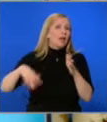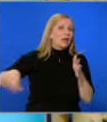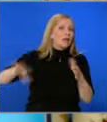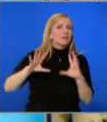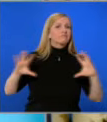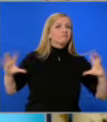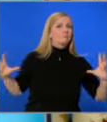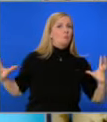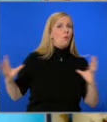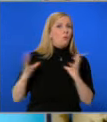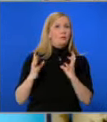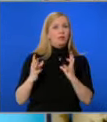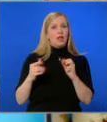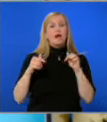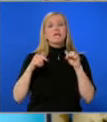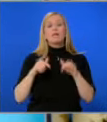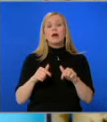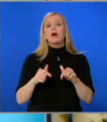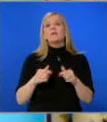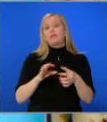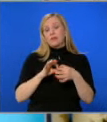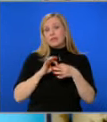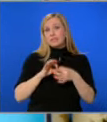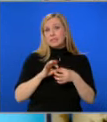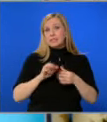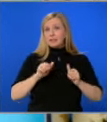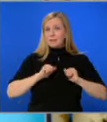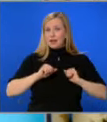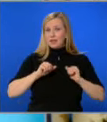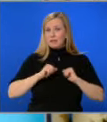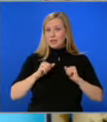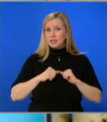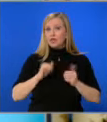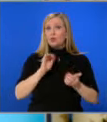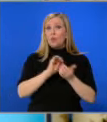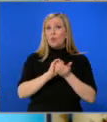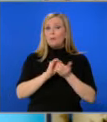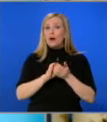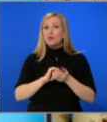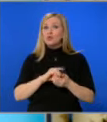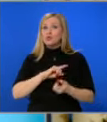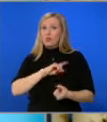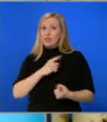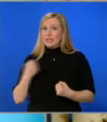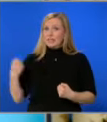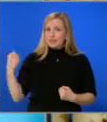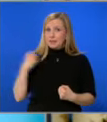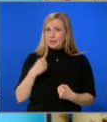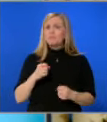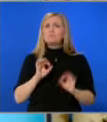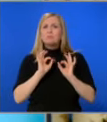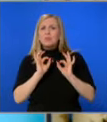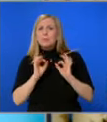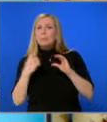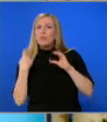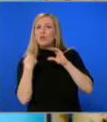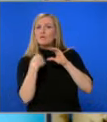пространството по отношение на превенцията и защитата от домашно насилие. Например, ако подадеш сигнал към